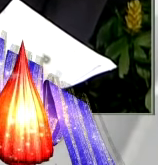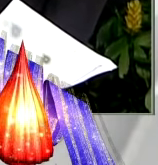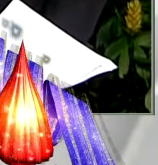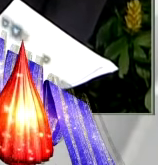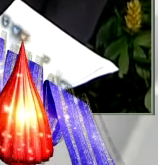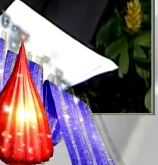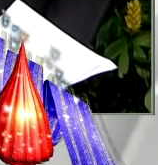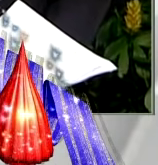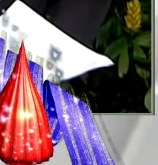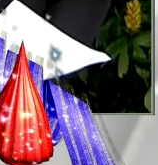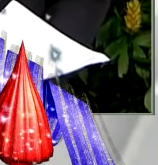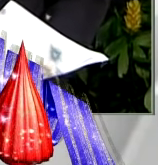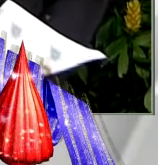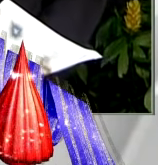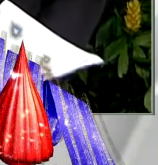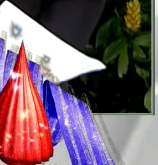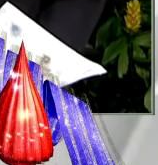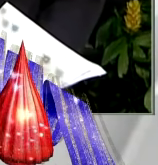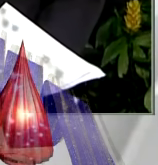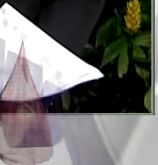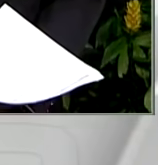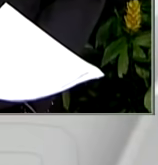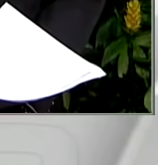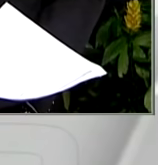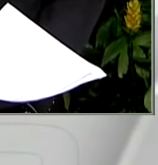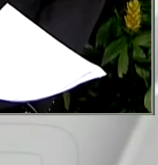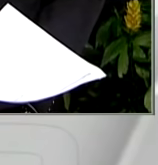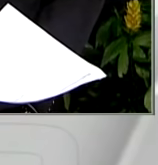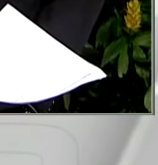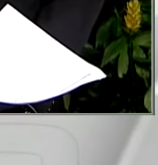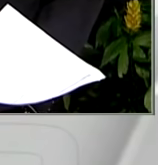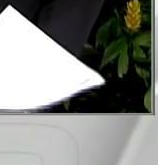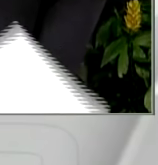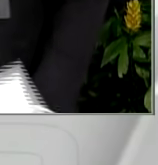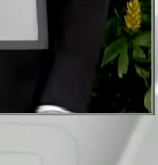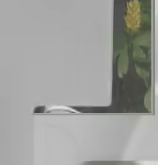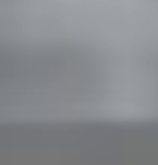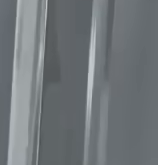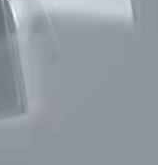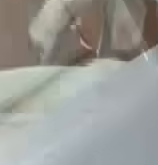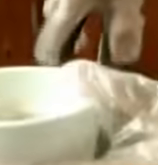Pero siyempre, bilang pag-iingat, online na lang muna yan. Nakatutok si Katrina Son.